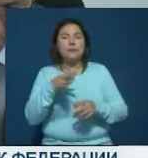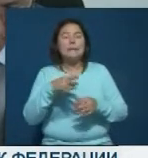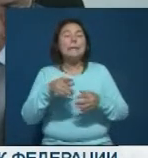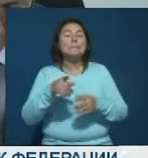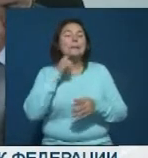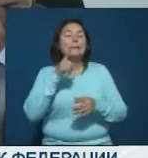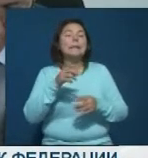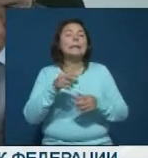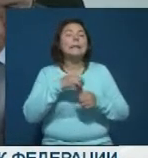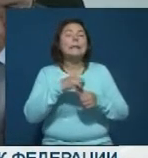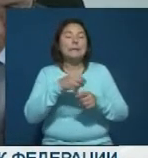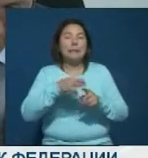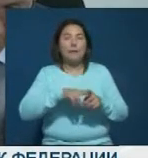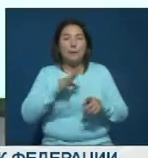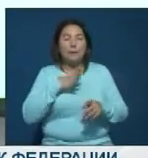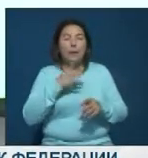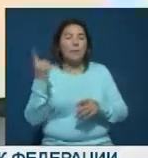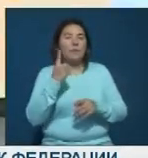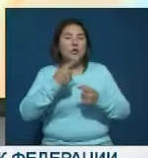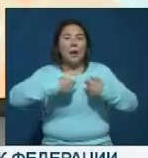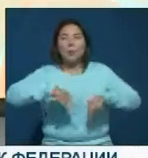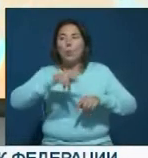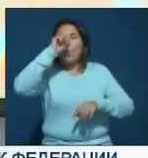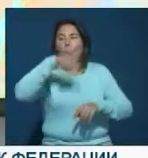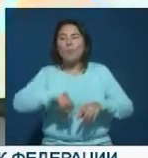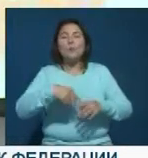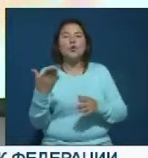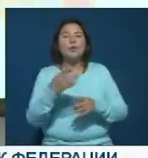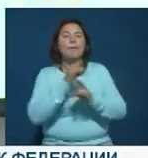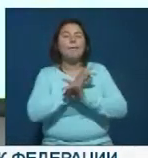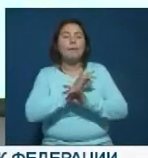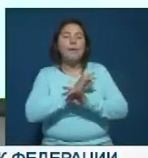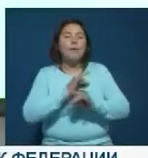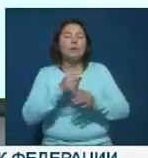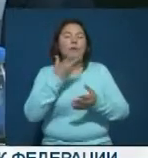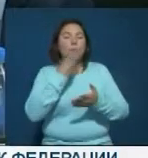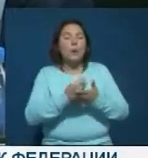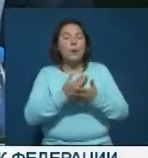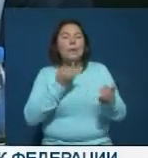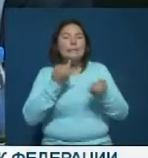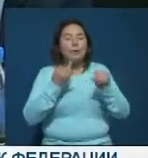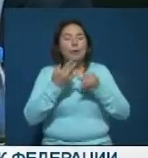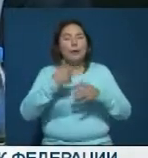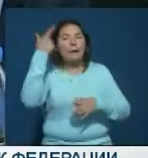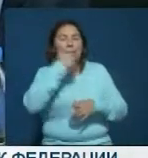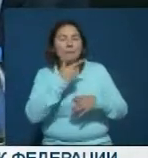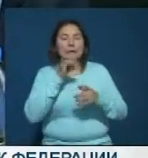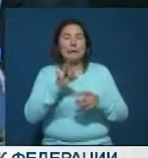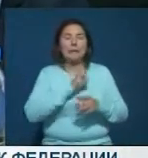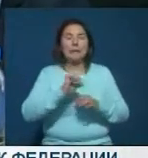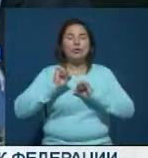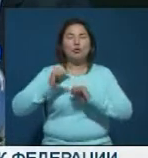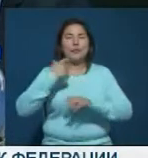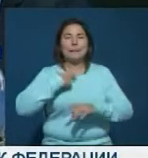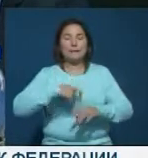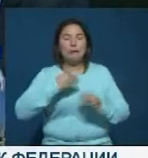из числа активистов первичных организаций, умеющих вести дискуссии и отстаивать свою точку зрения, грамотно и аргументированно